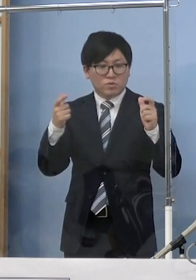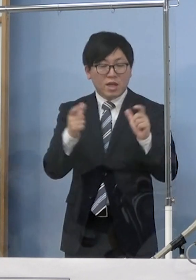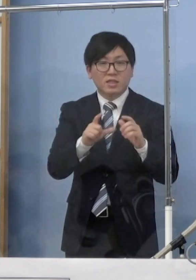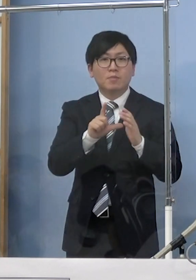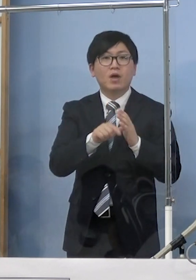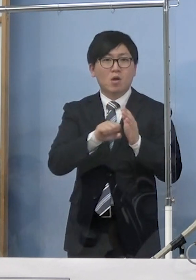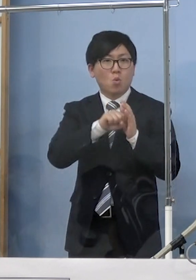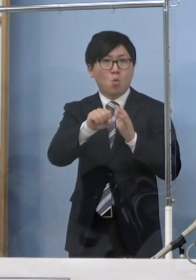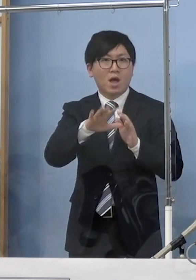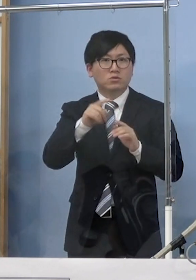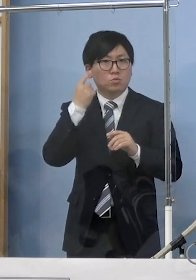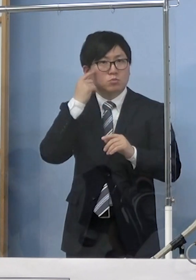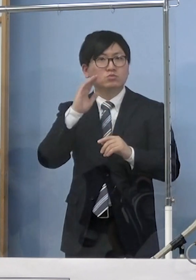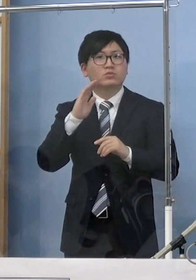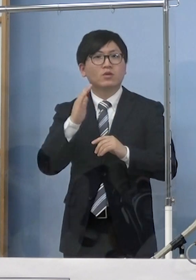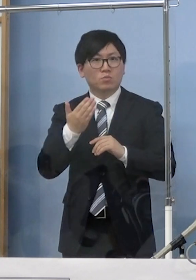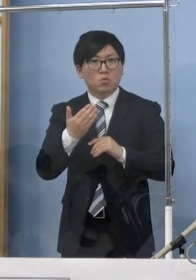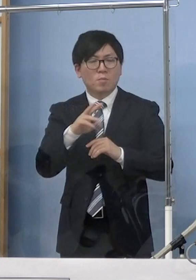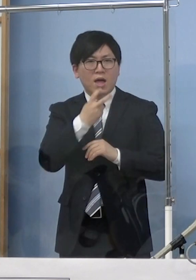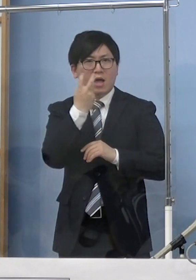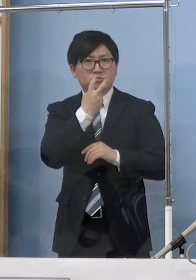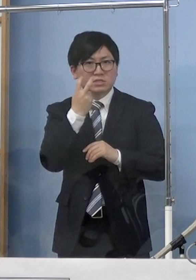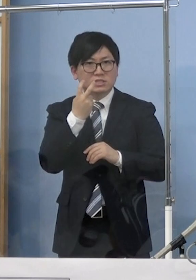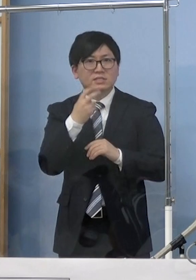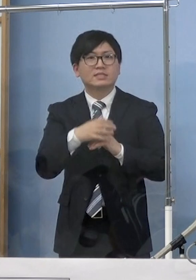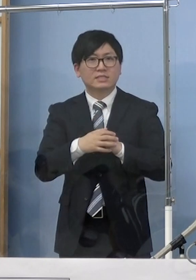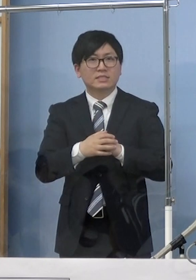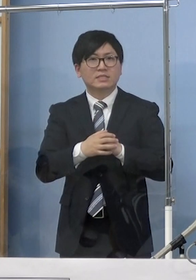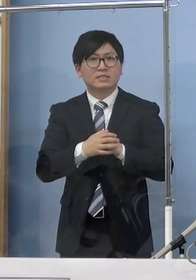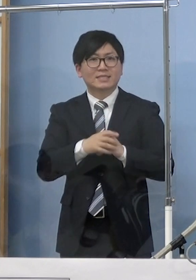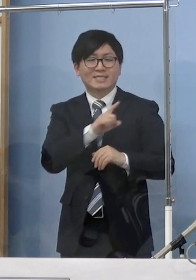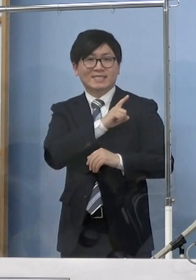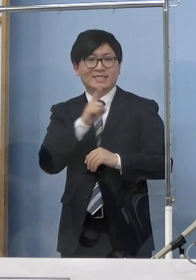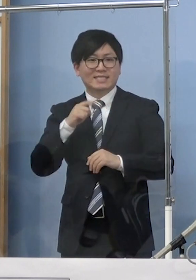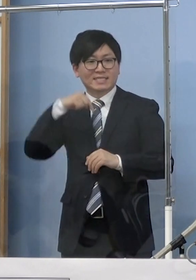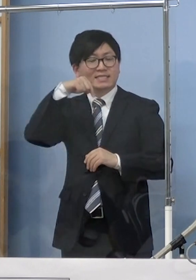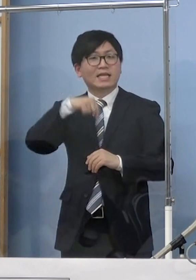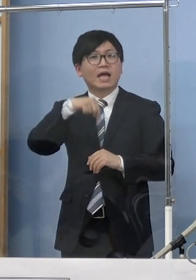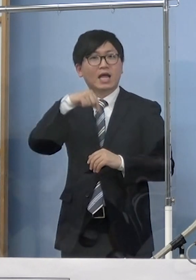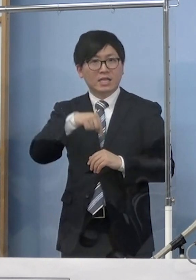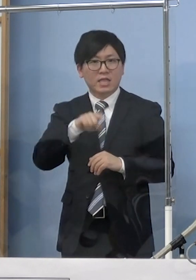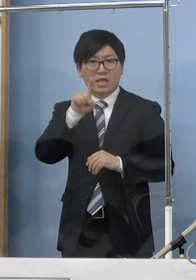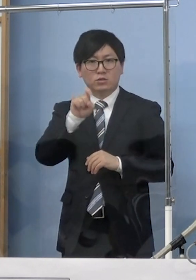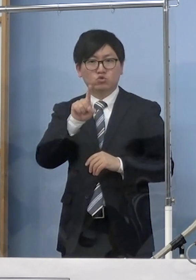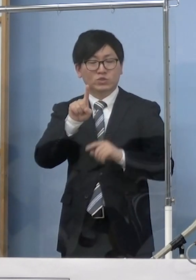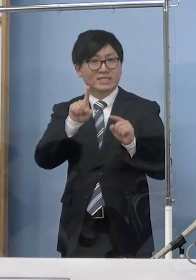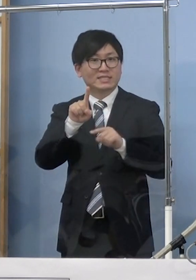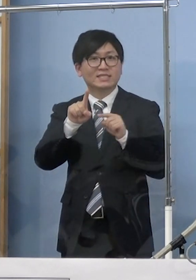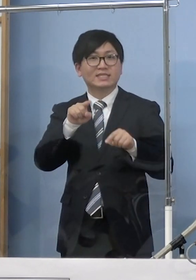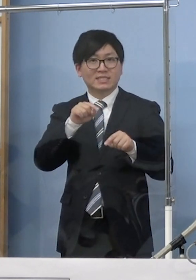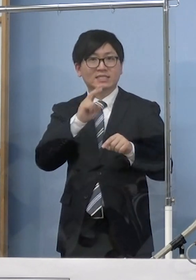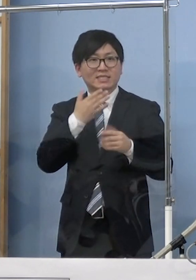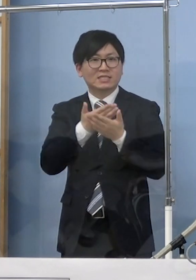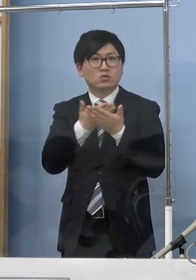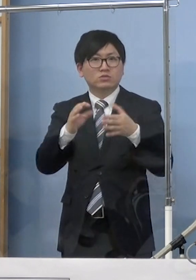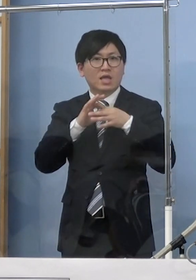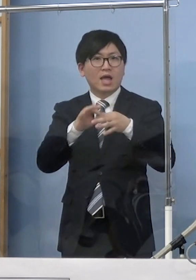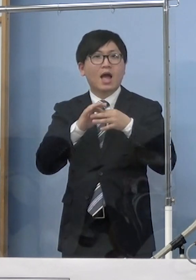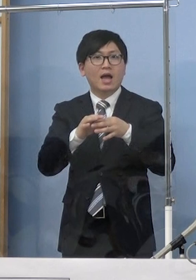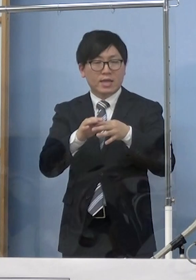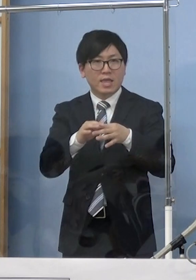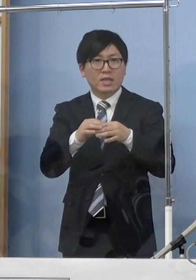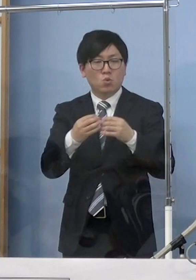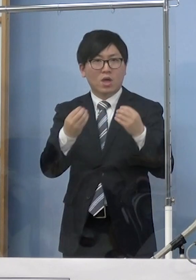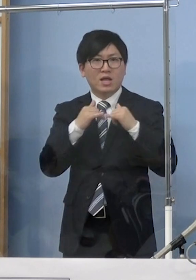けど、もう一回確認なんですけど、この、1日あたりで11人飲食関係の感染者が判明するというの